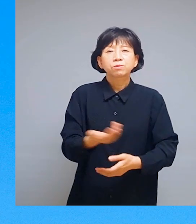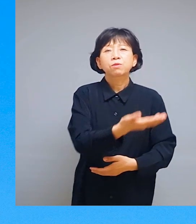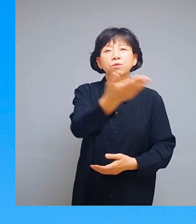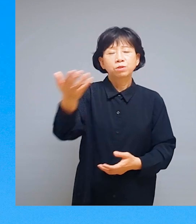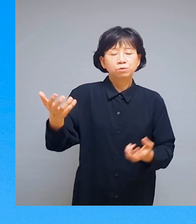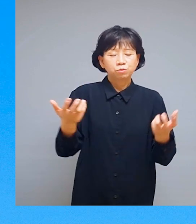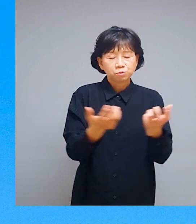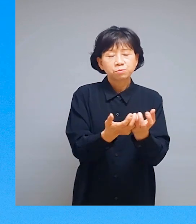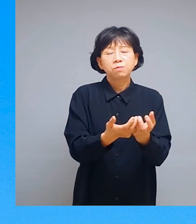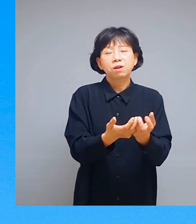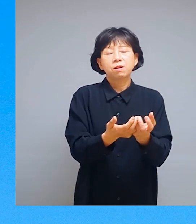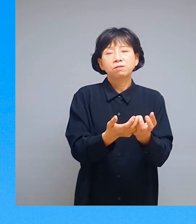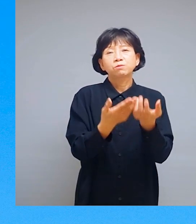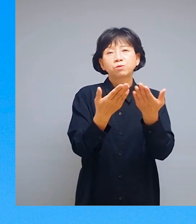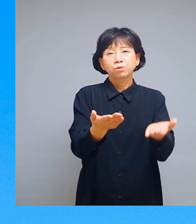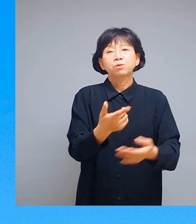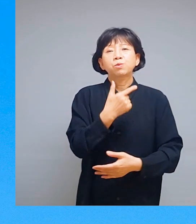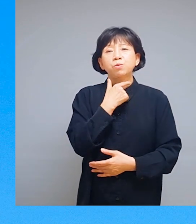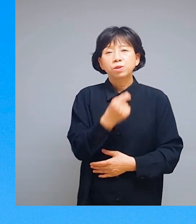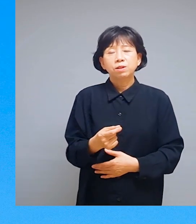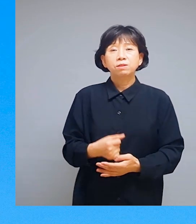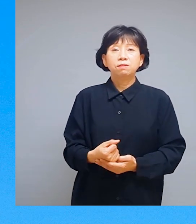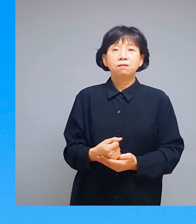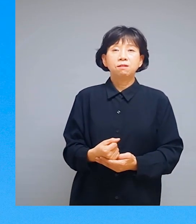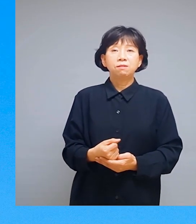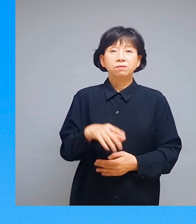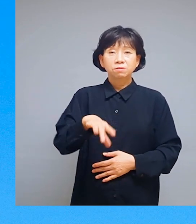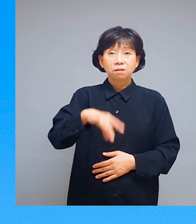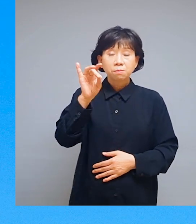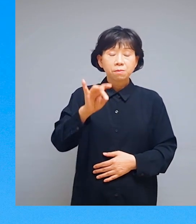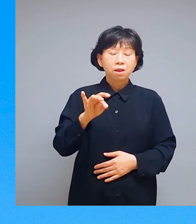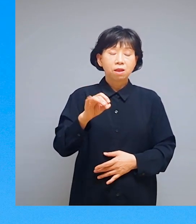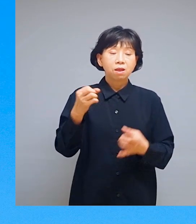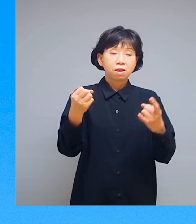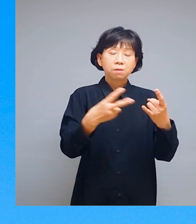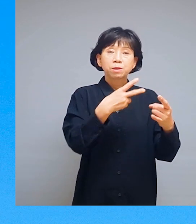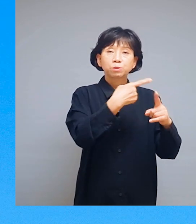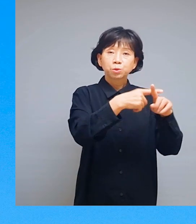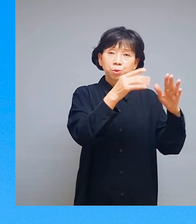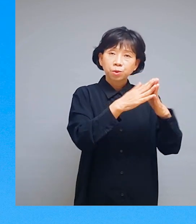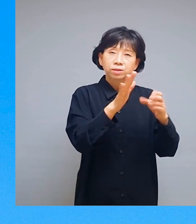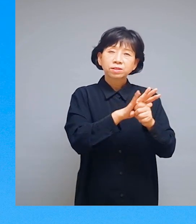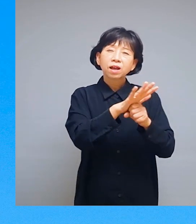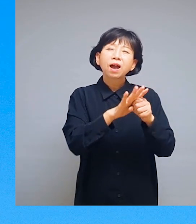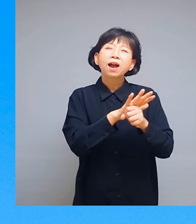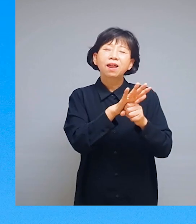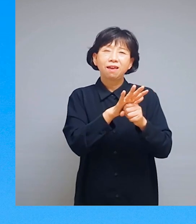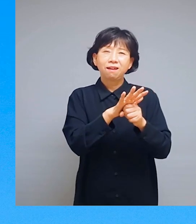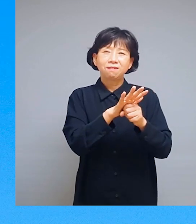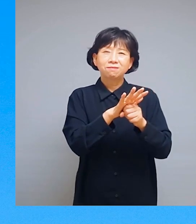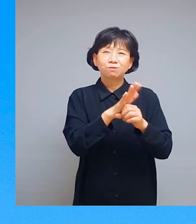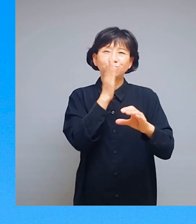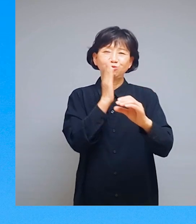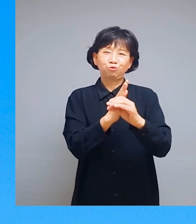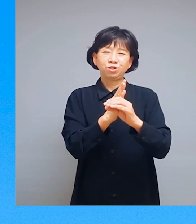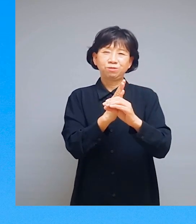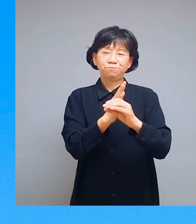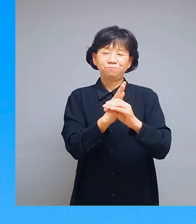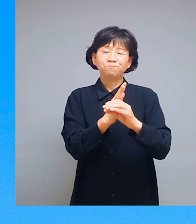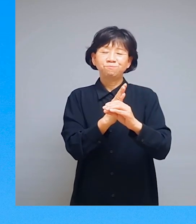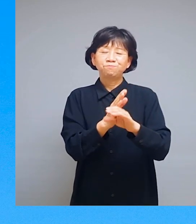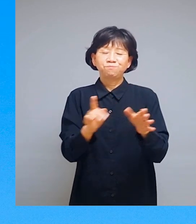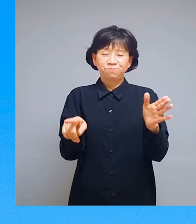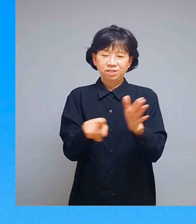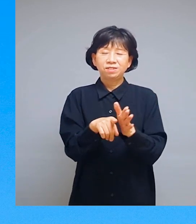하시기를 구하노라. 아멘. 여러분 이처럼 처음에 예배소 교회는요 사랑이 신앙의 중심이었던